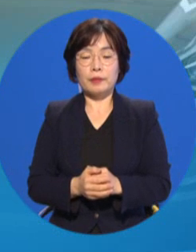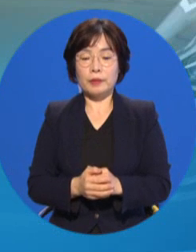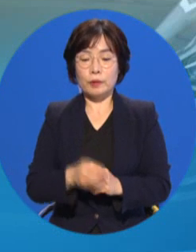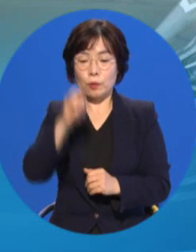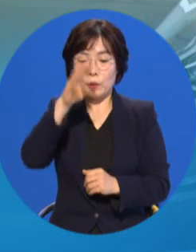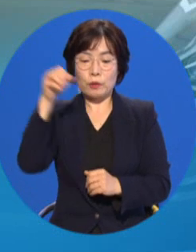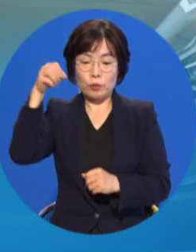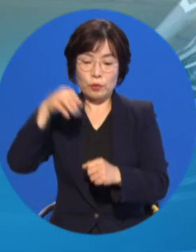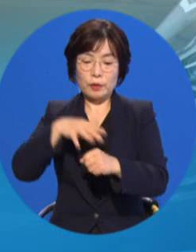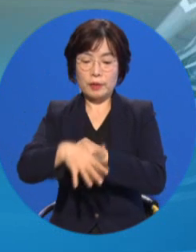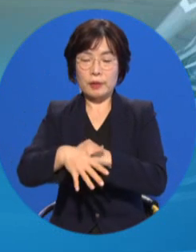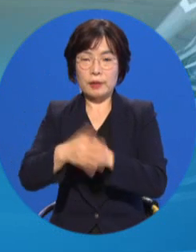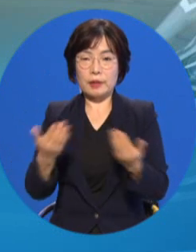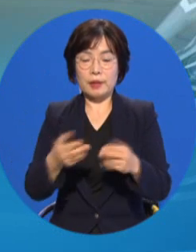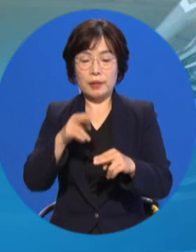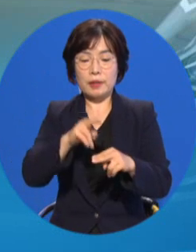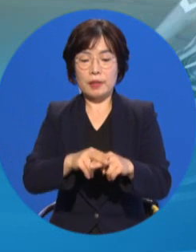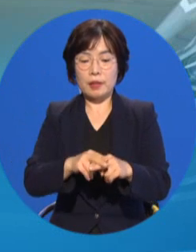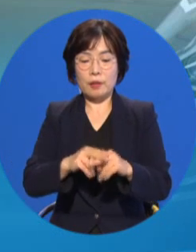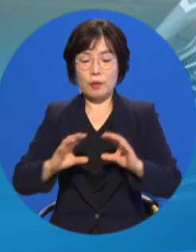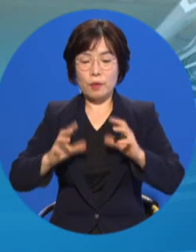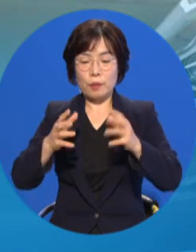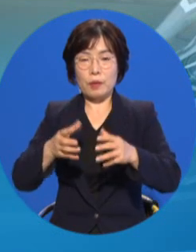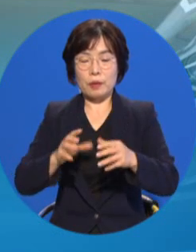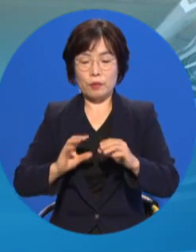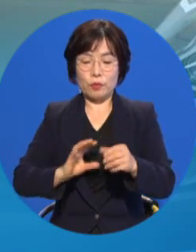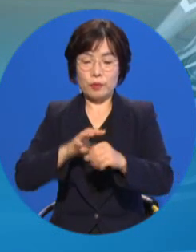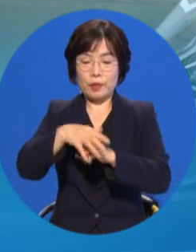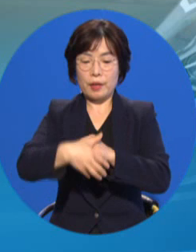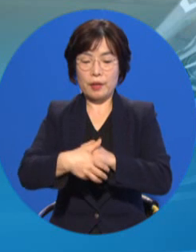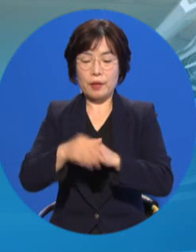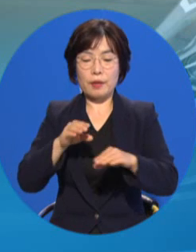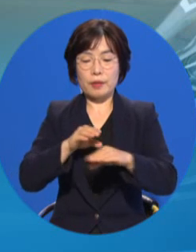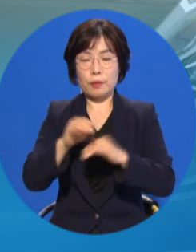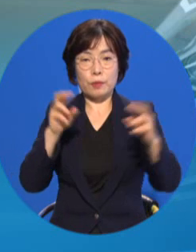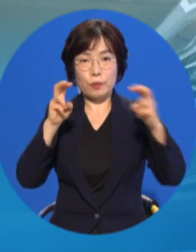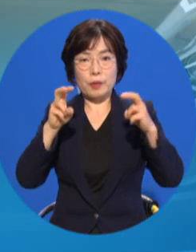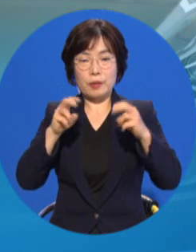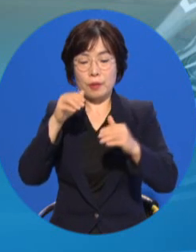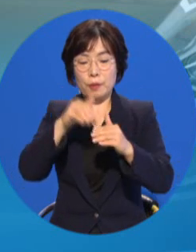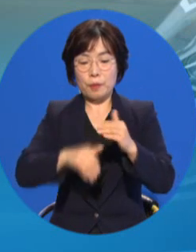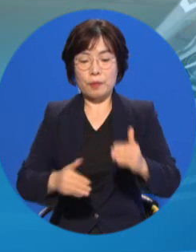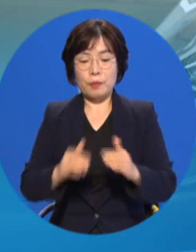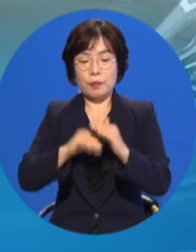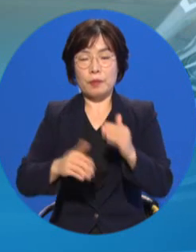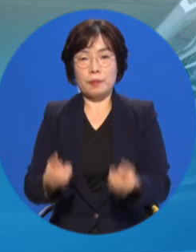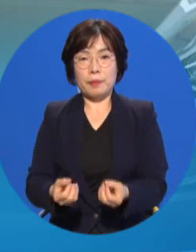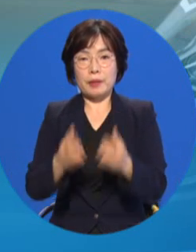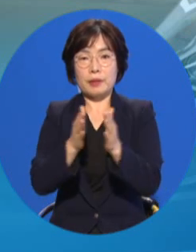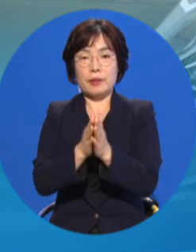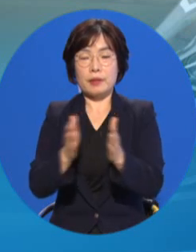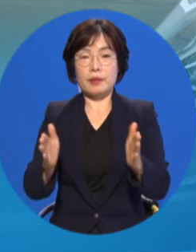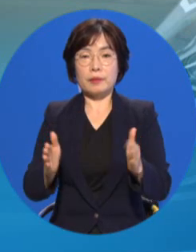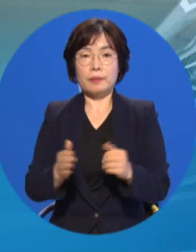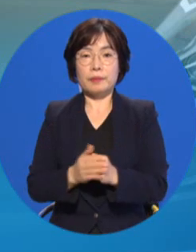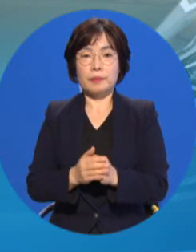광주형 일자리를 기반으로 탄생한 광주 글로벌 모터스가 공장 건립을 위한 첫 삽을 두고 본격적인 출범을